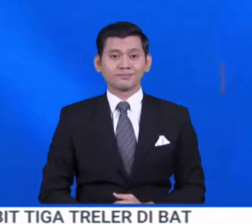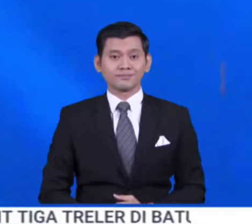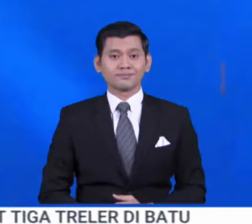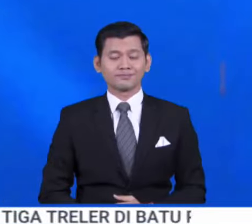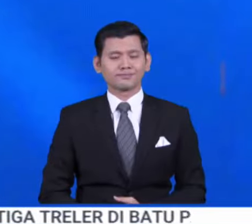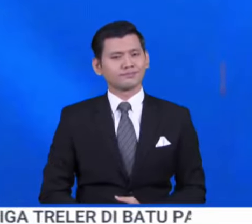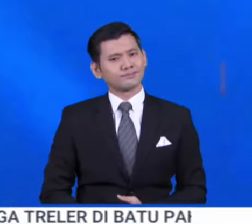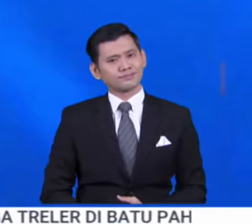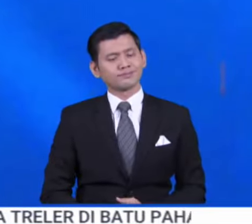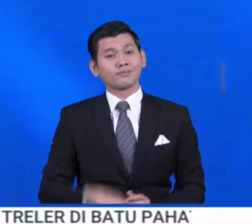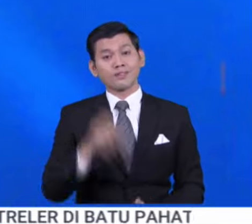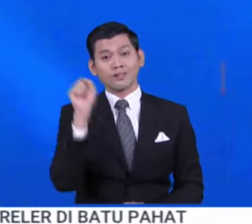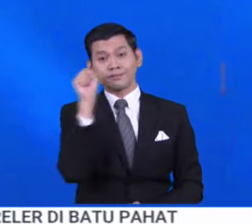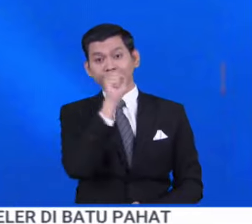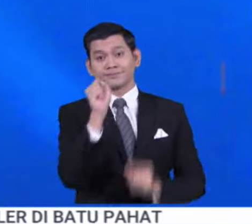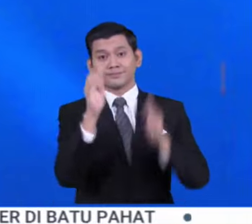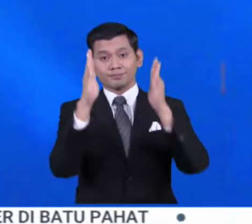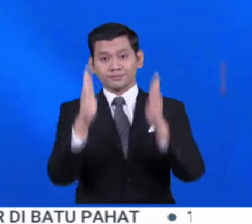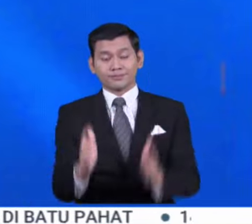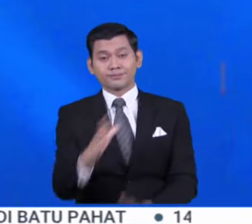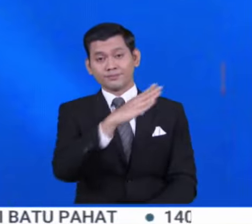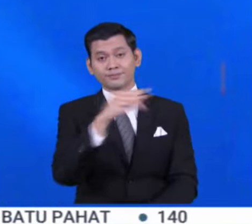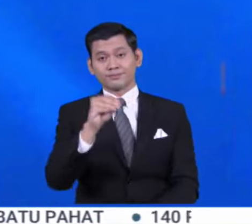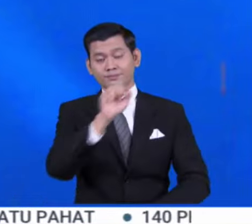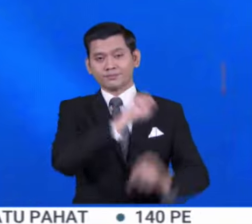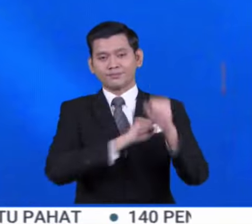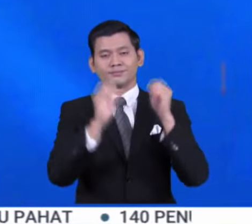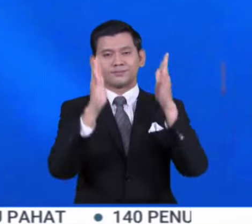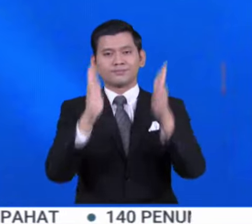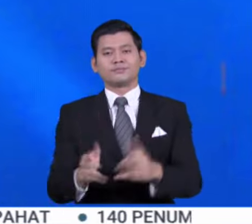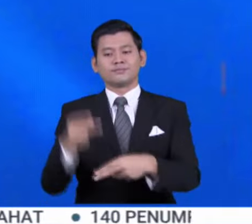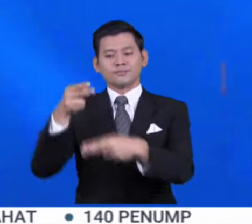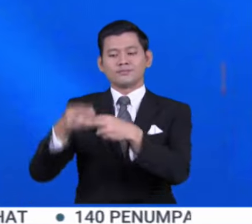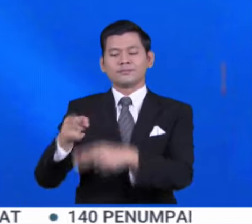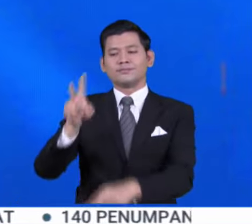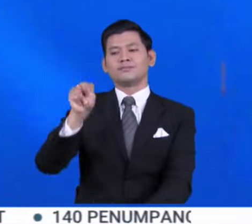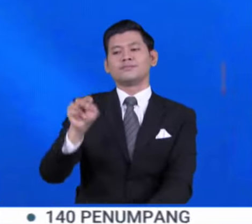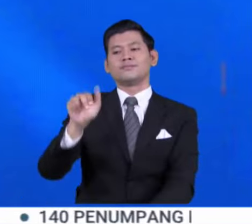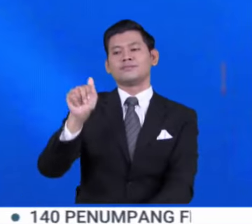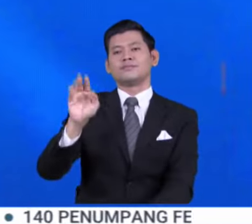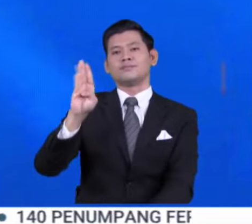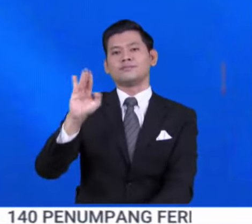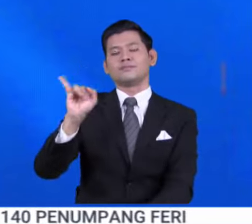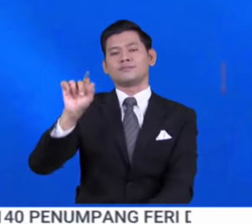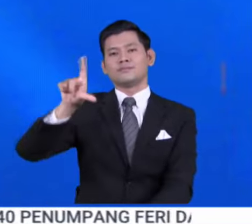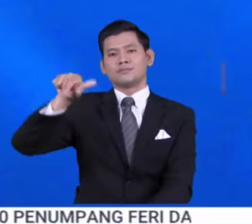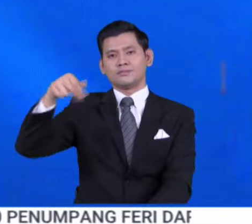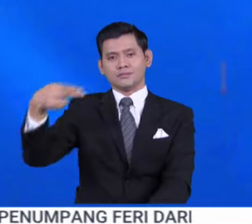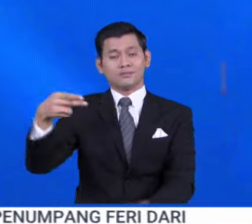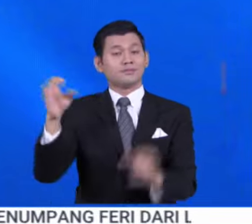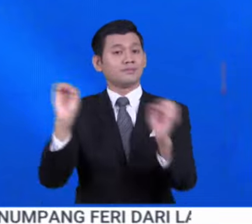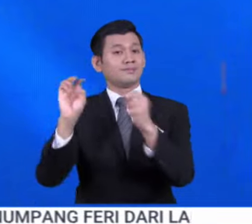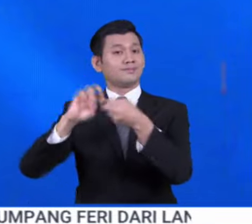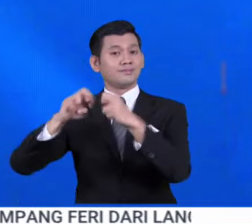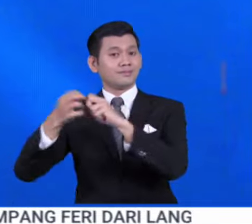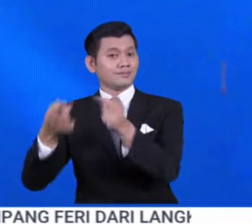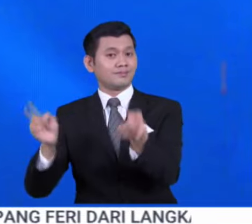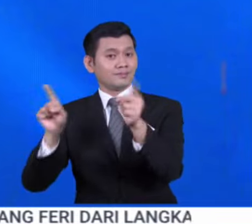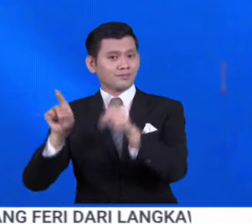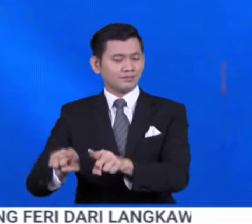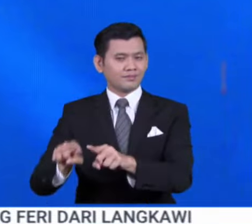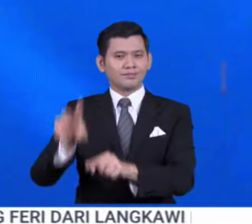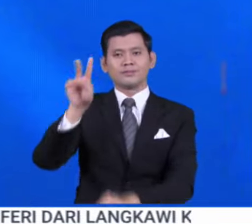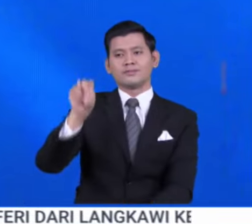Kebelakangan ini, penyanyi yang juga pelakon Nabila Razali sunyi daripada sebarang sensasi. Menurut Nabila yang